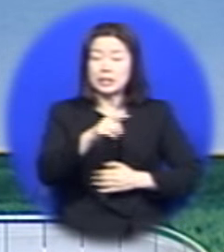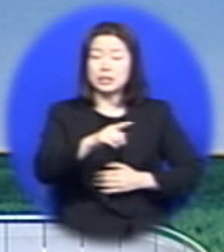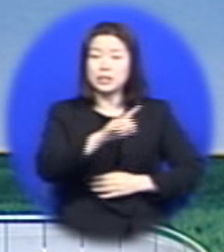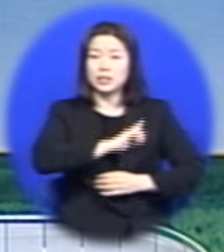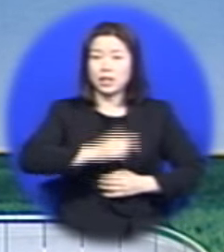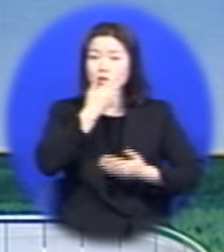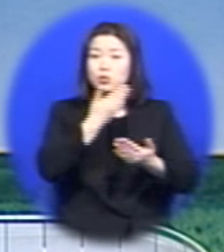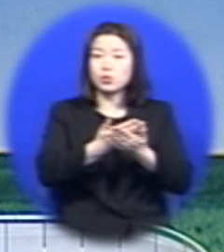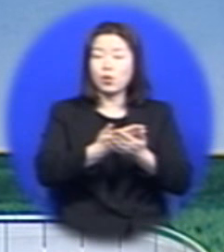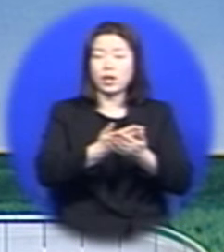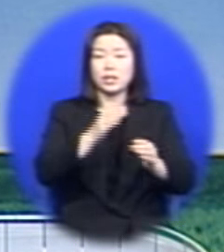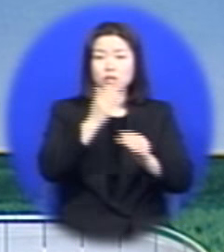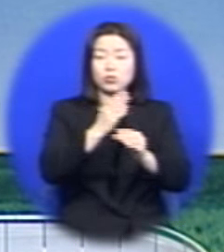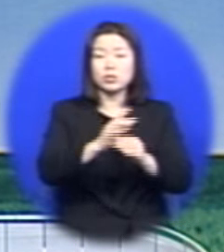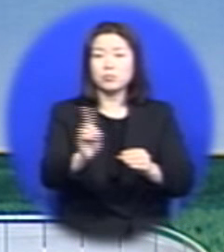용서와 사랑이에요.